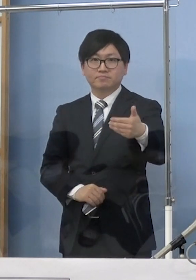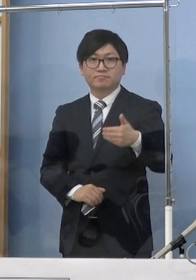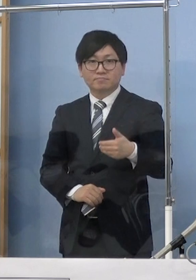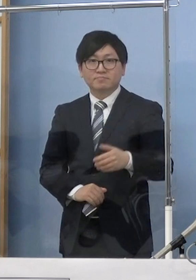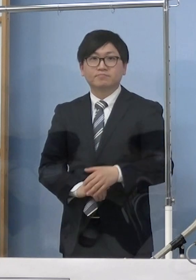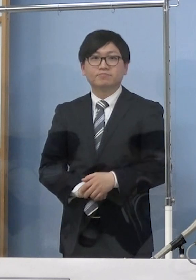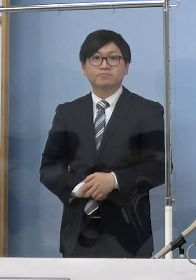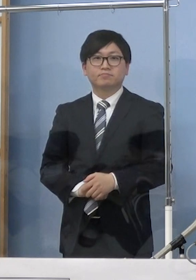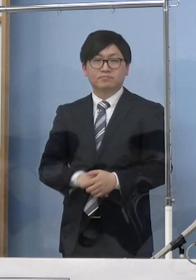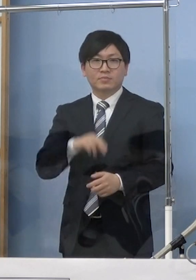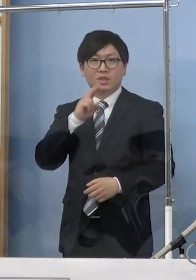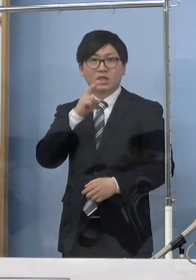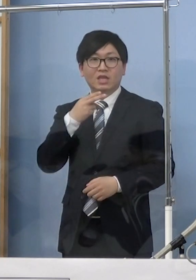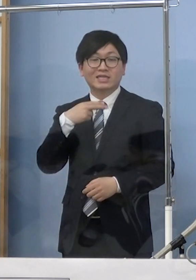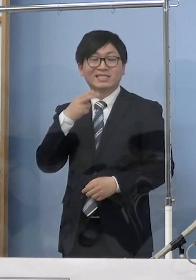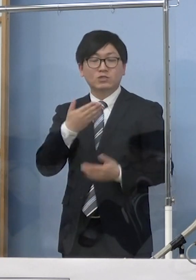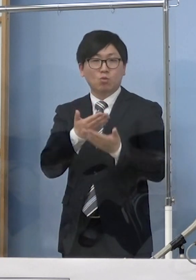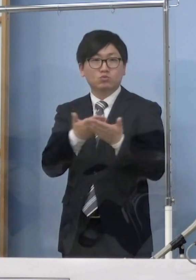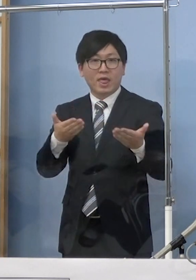どうぞ。